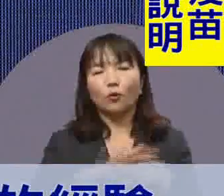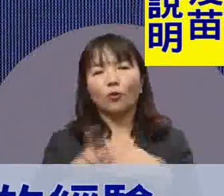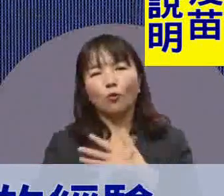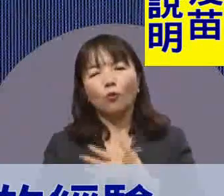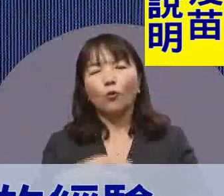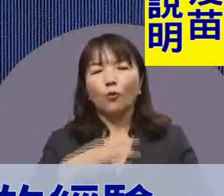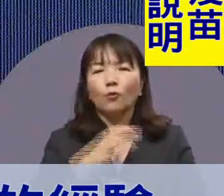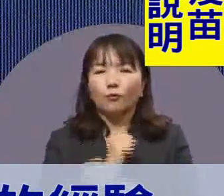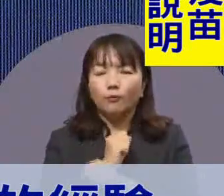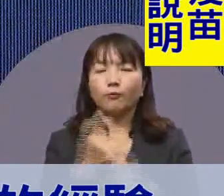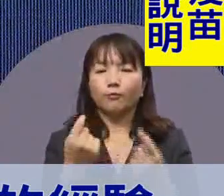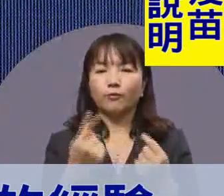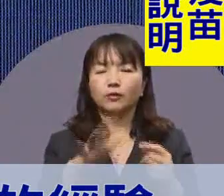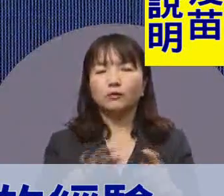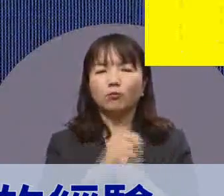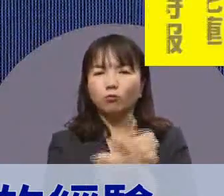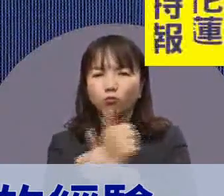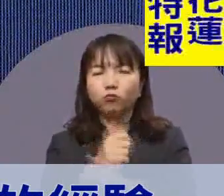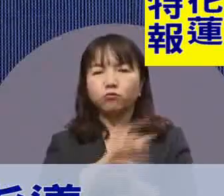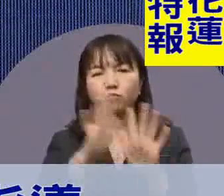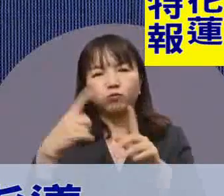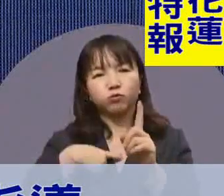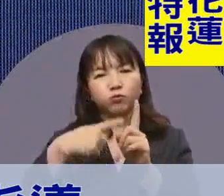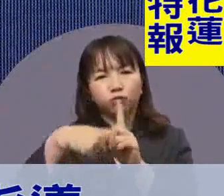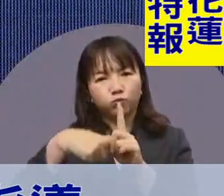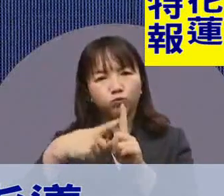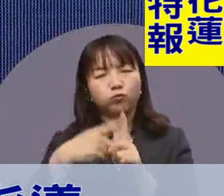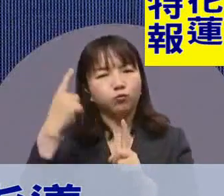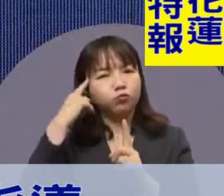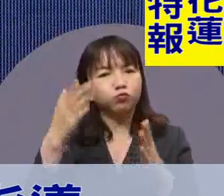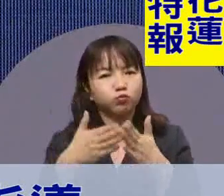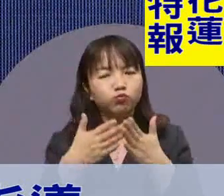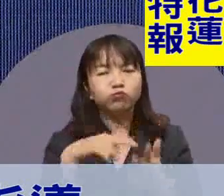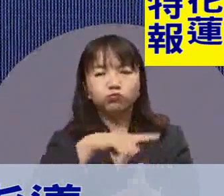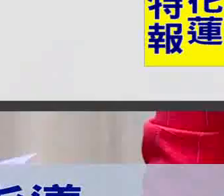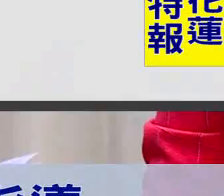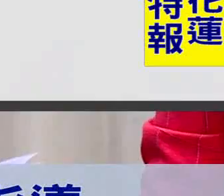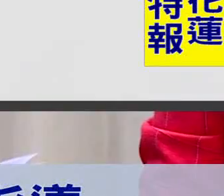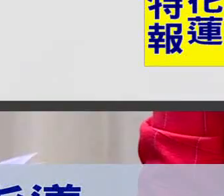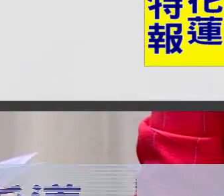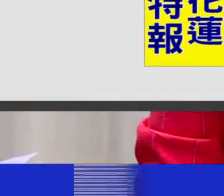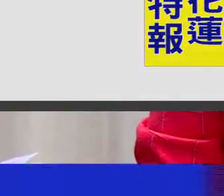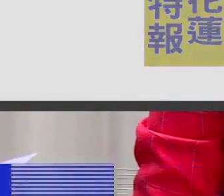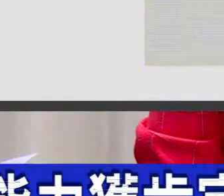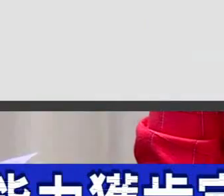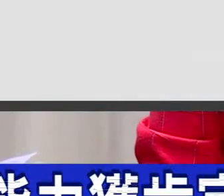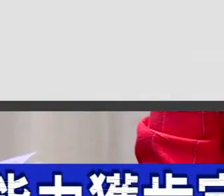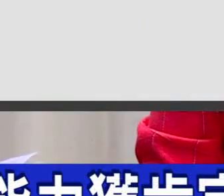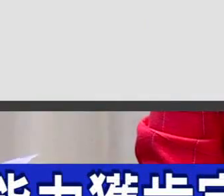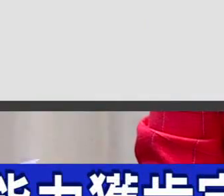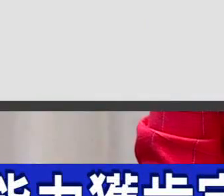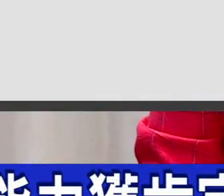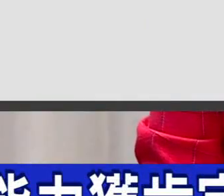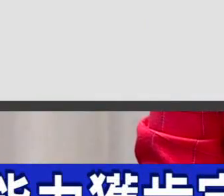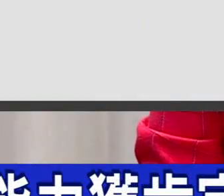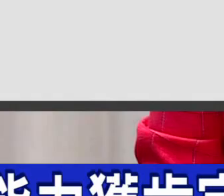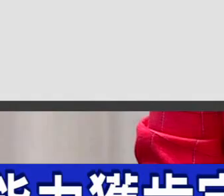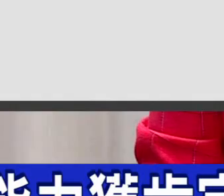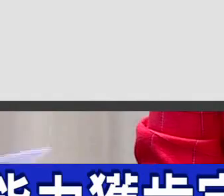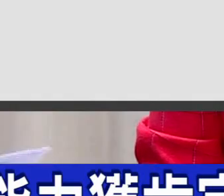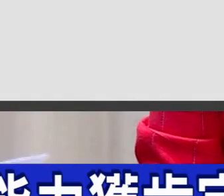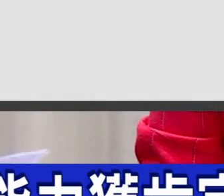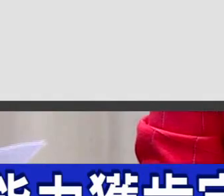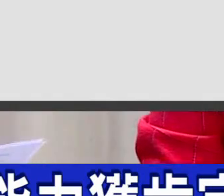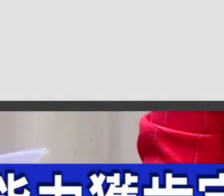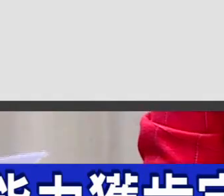我知道相关的经验跟能力都有待大家来指导。 法界出身的罗秉成有27年职业律